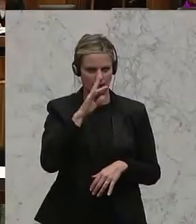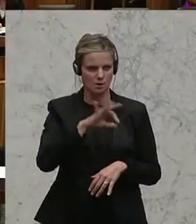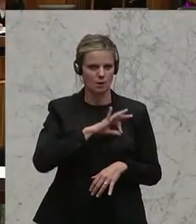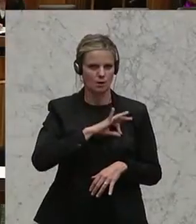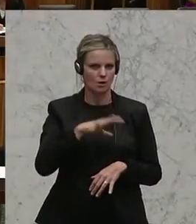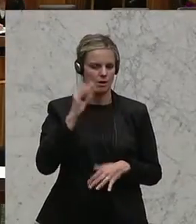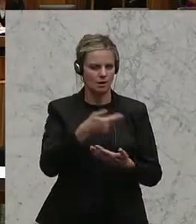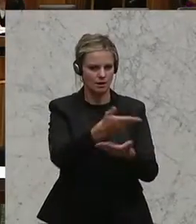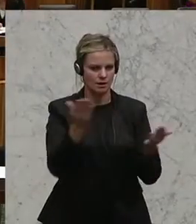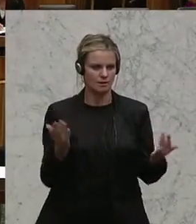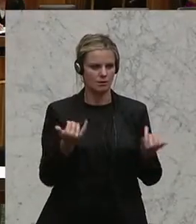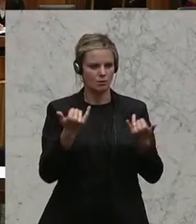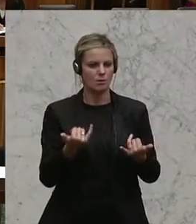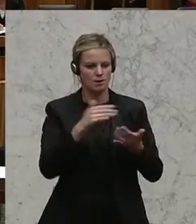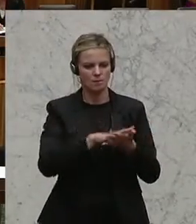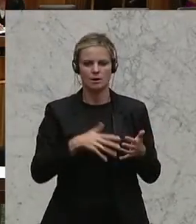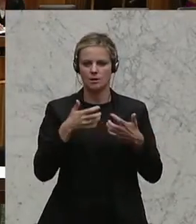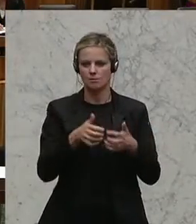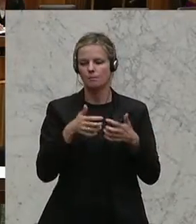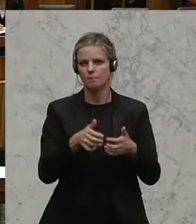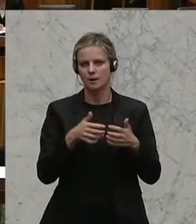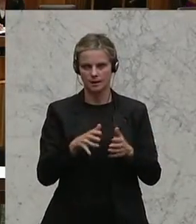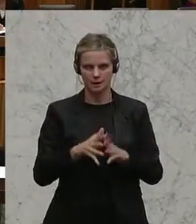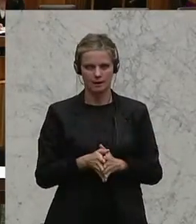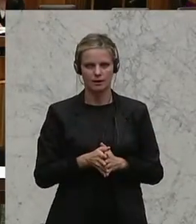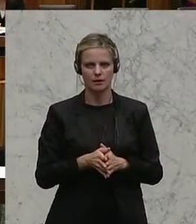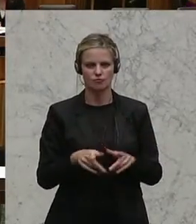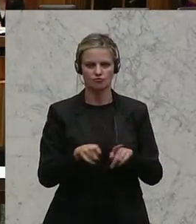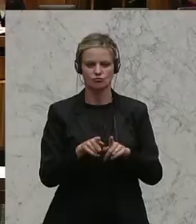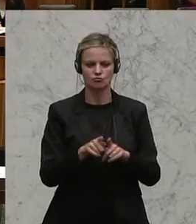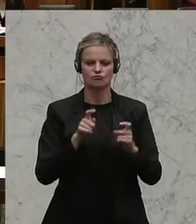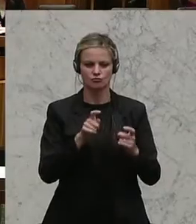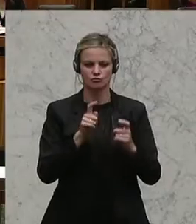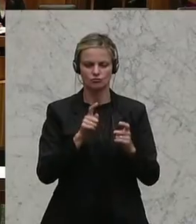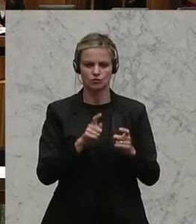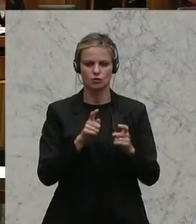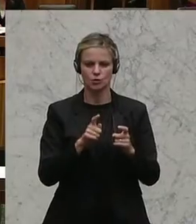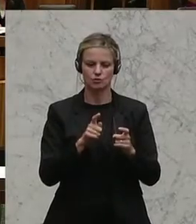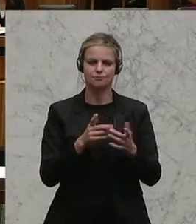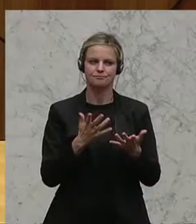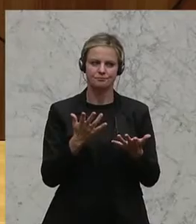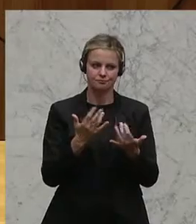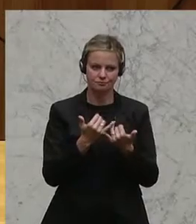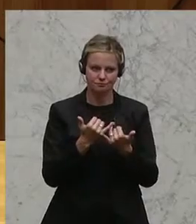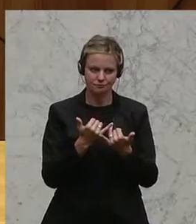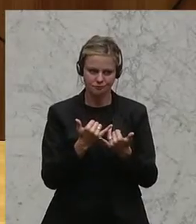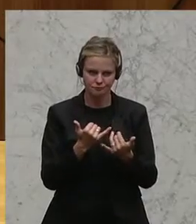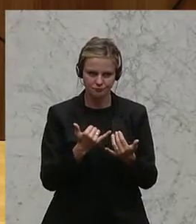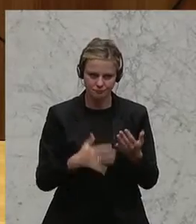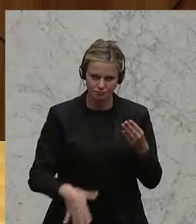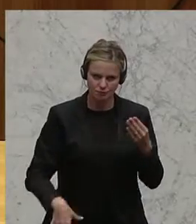Am Wort ist Brigitte Jank, Bildungssprecherin der ÖVP. Meinen Debattenbeitrag zur heutigen